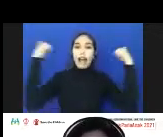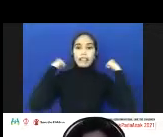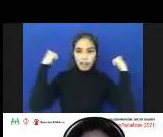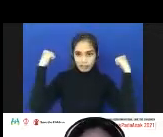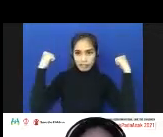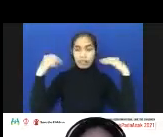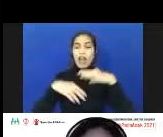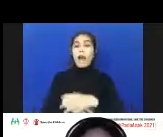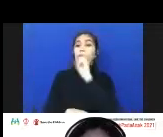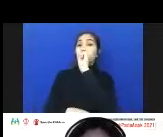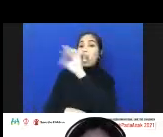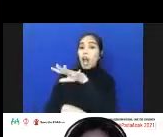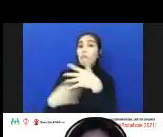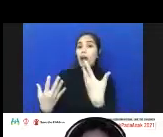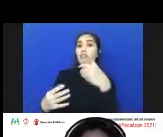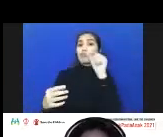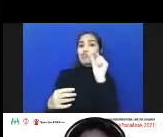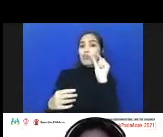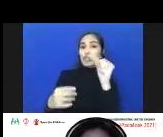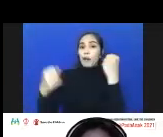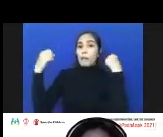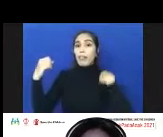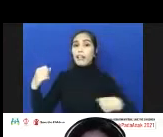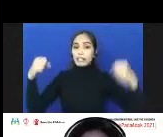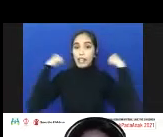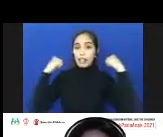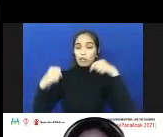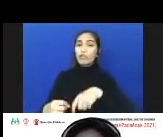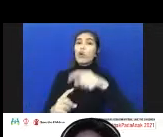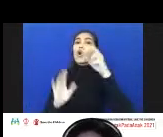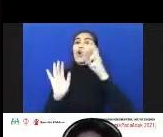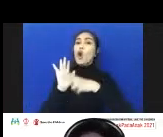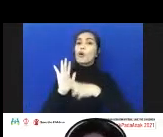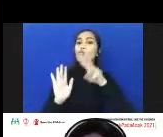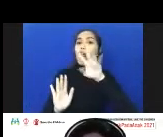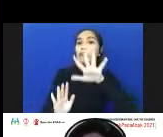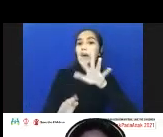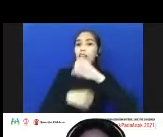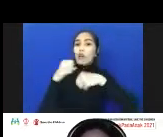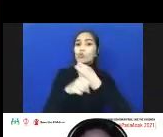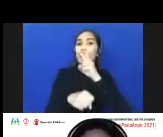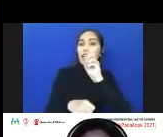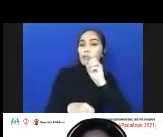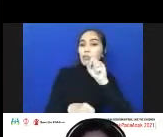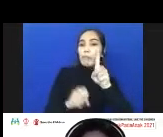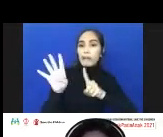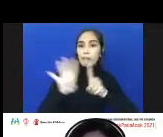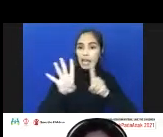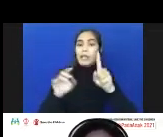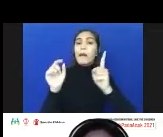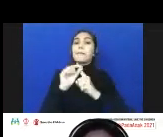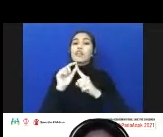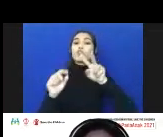mana dalam Peraturan Menteri Kesehatan Nomor 25 Tahun 2014, Pasal